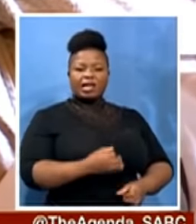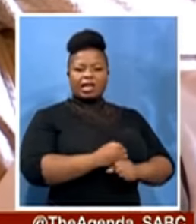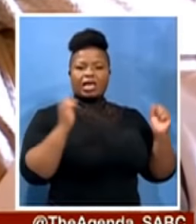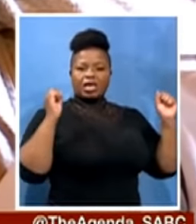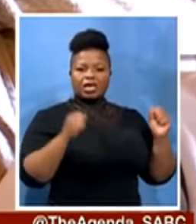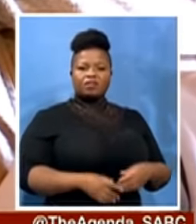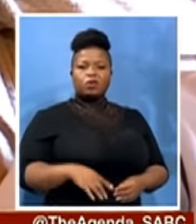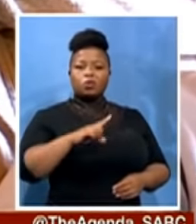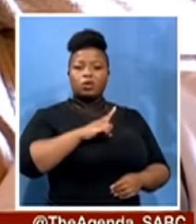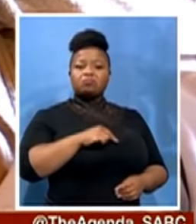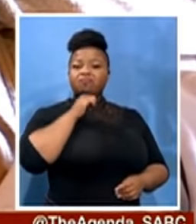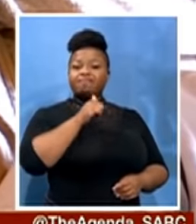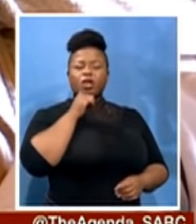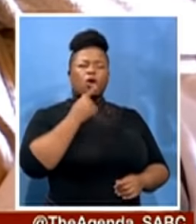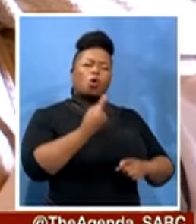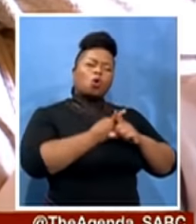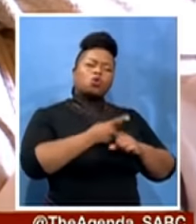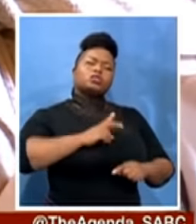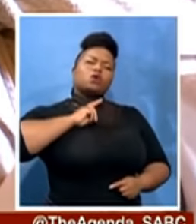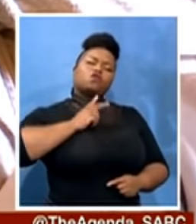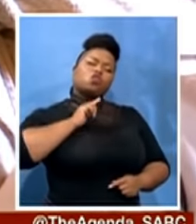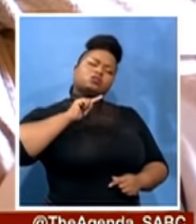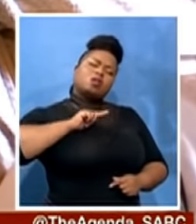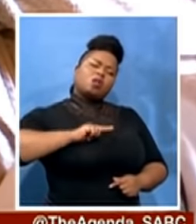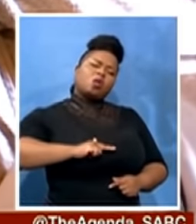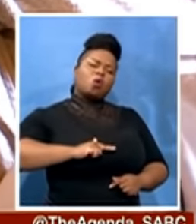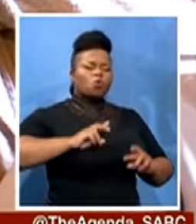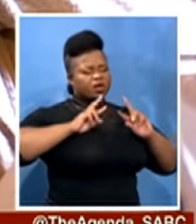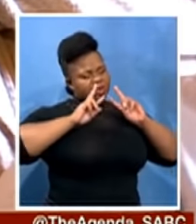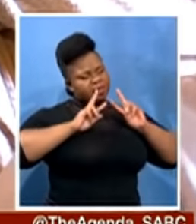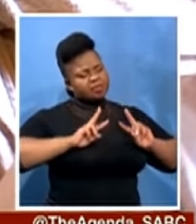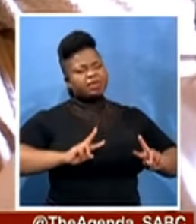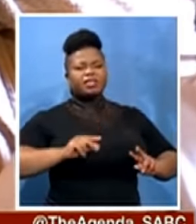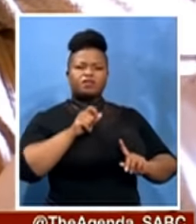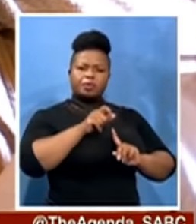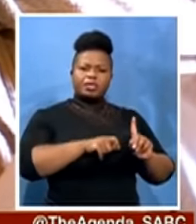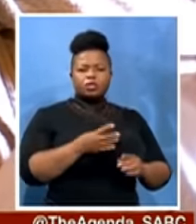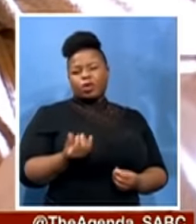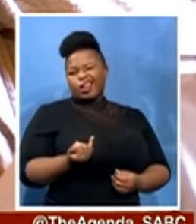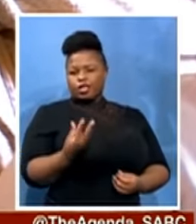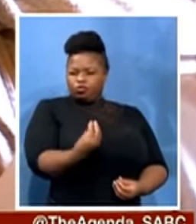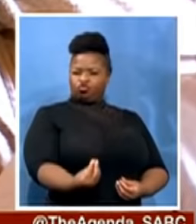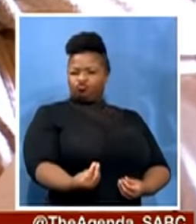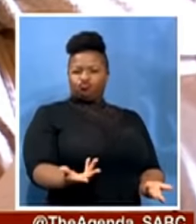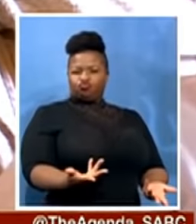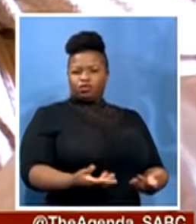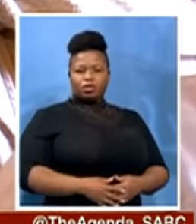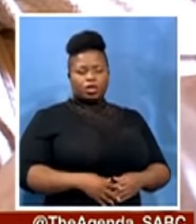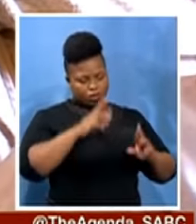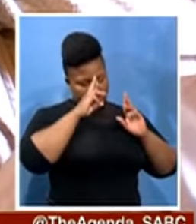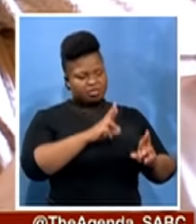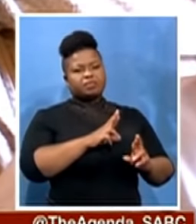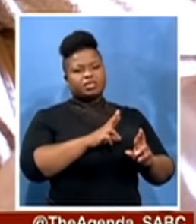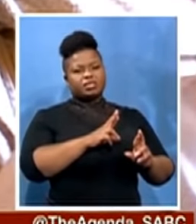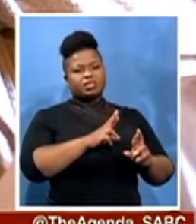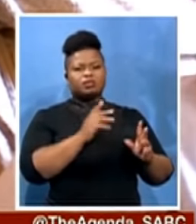liphansi, ube umuntu ube ingane nje kithi, ehlonipha njengazo zonke iy'ngane. So